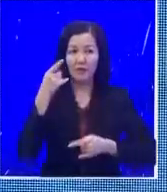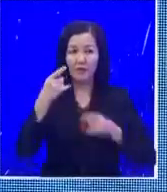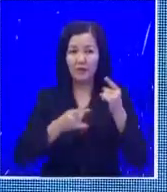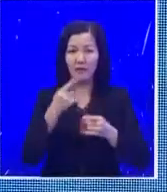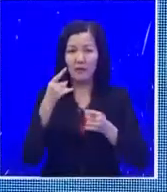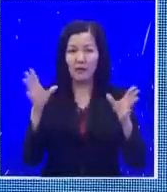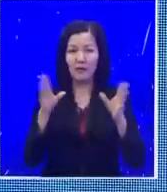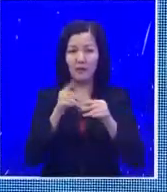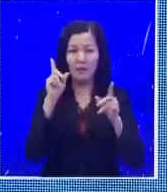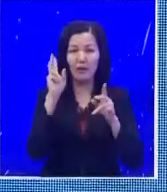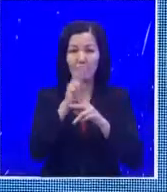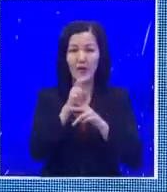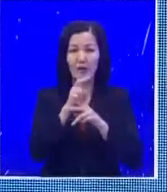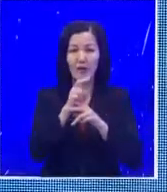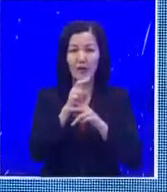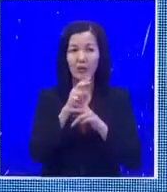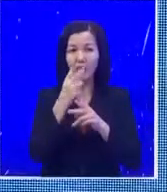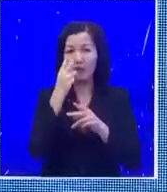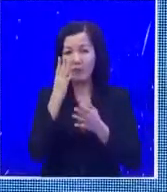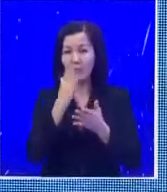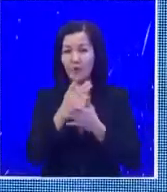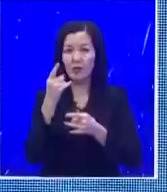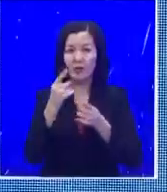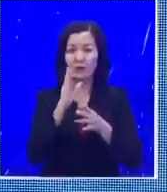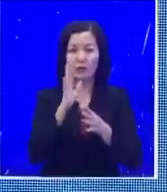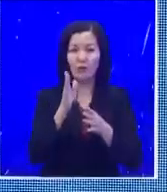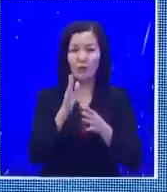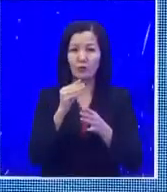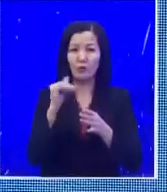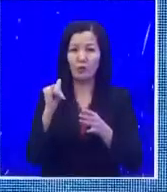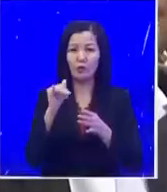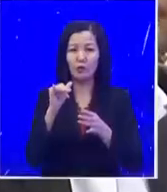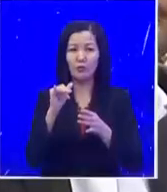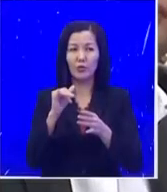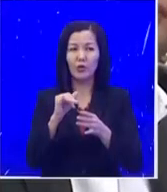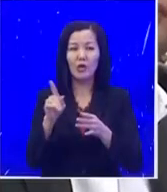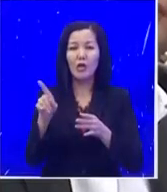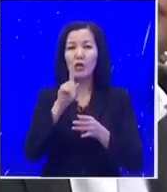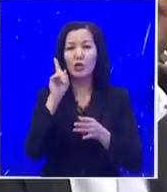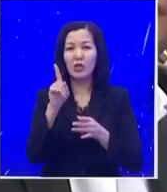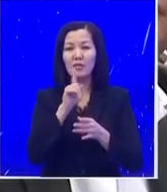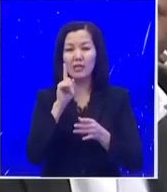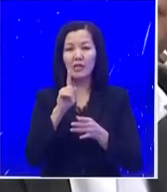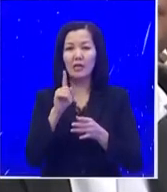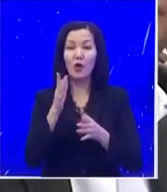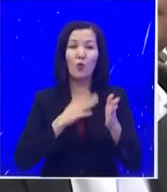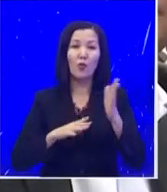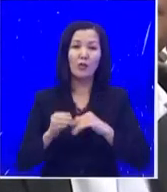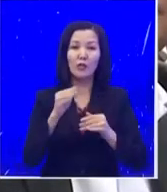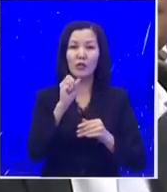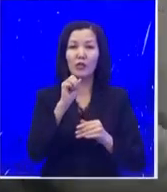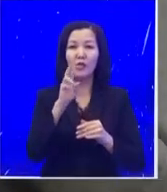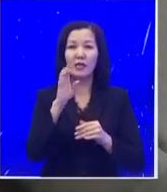да? И а потом, чтобы это все увидел через это жетсу. Жас буында қуантты. Бірі жаркенттік